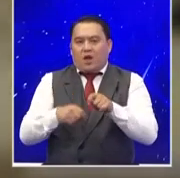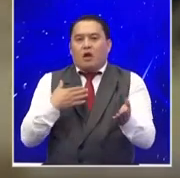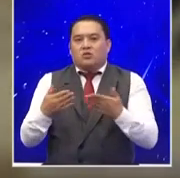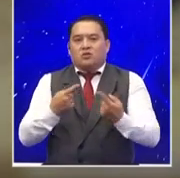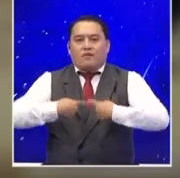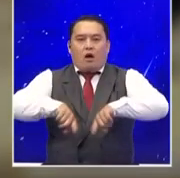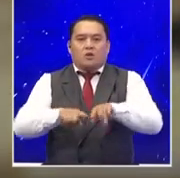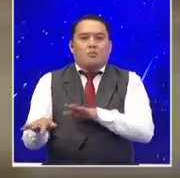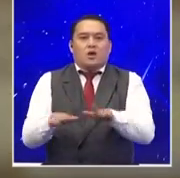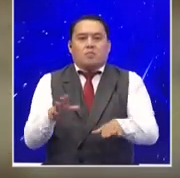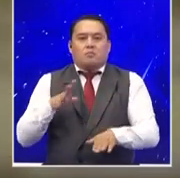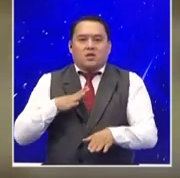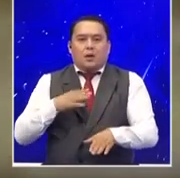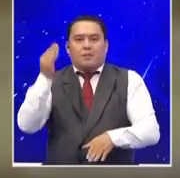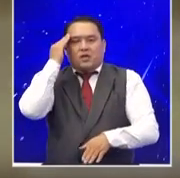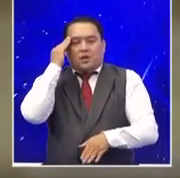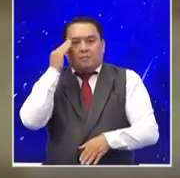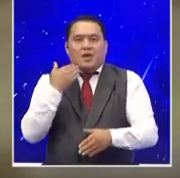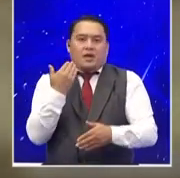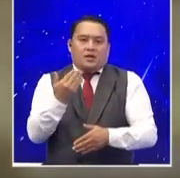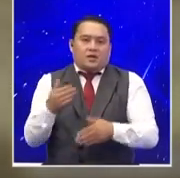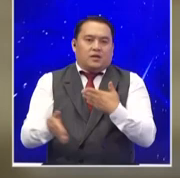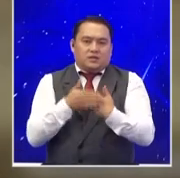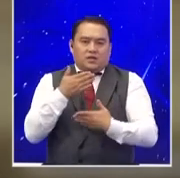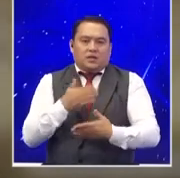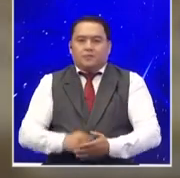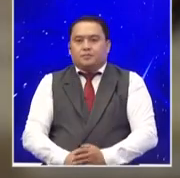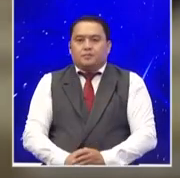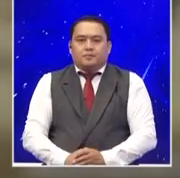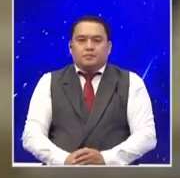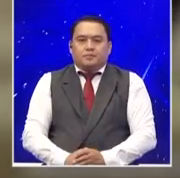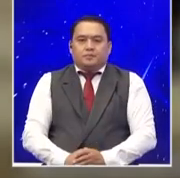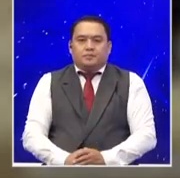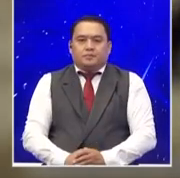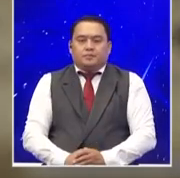отношении организаторов мероприятия были приняты административные меры.